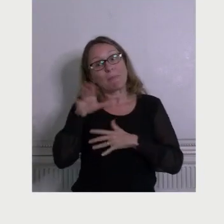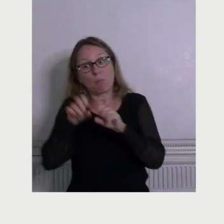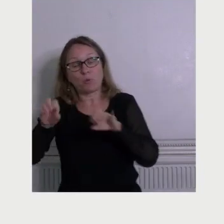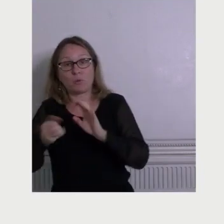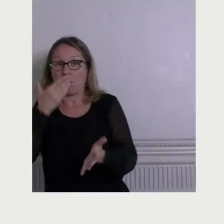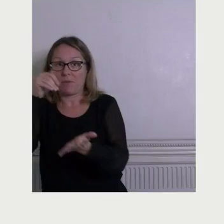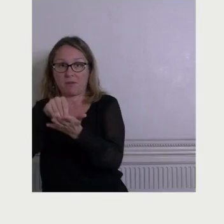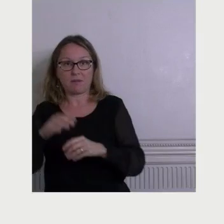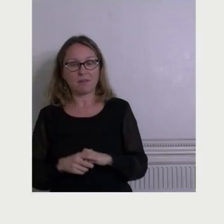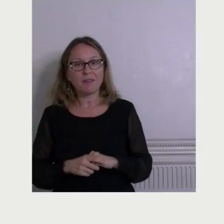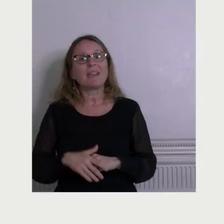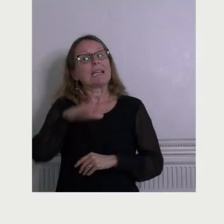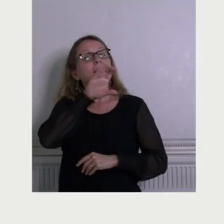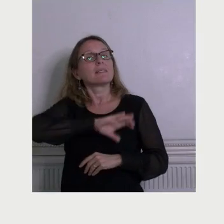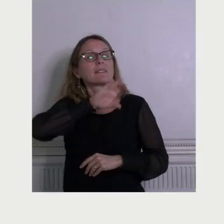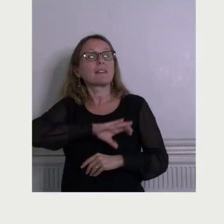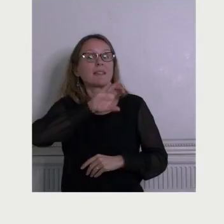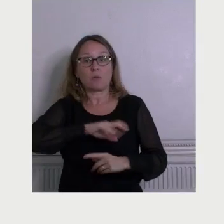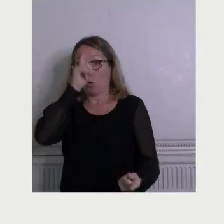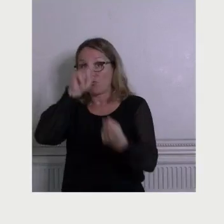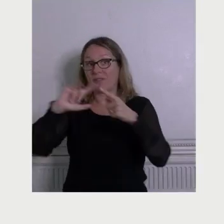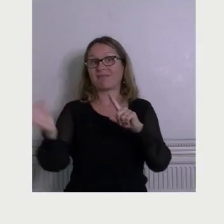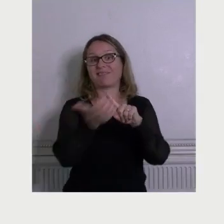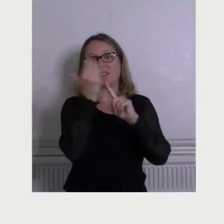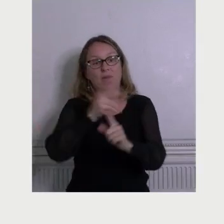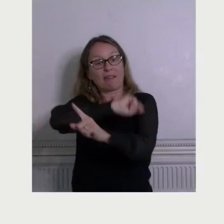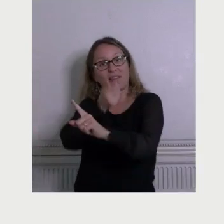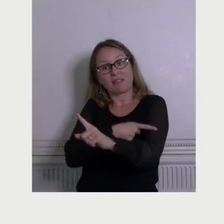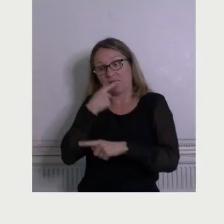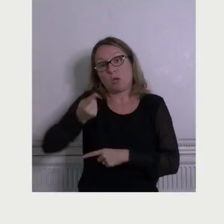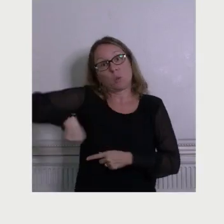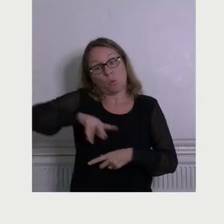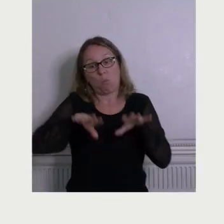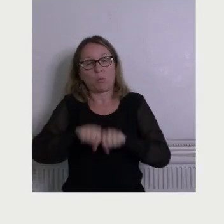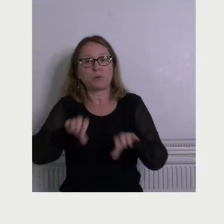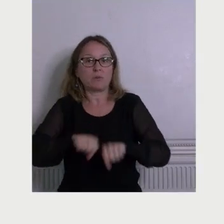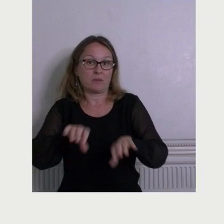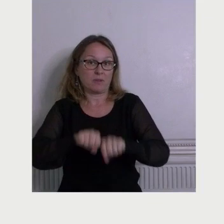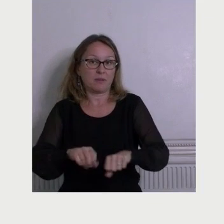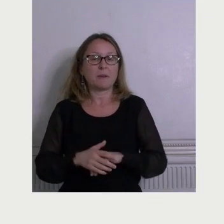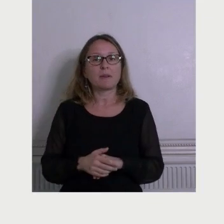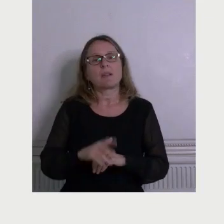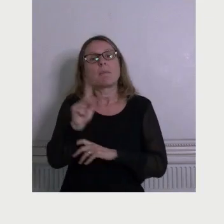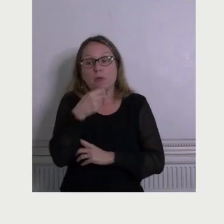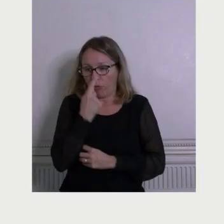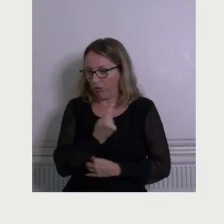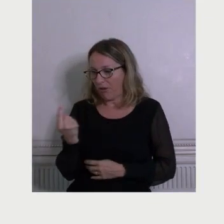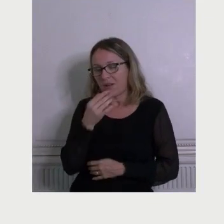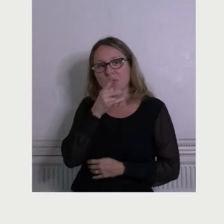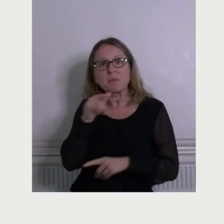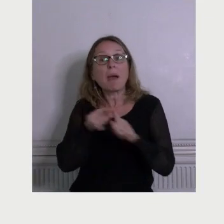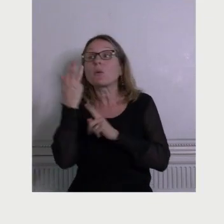en recherchant des éléments d'optimisation, donc pour baisser le nombre de véhicules qui seront affectés, notamment en développant les systèmes de